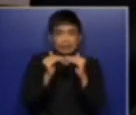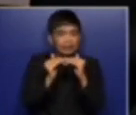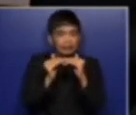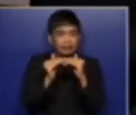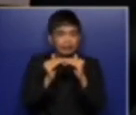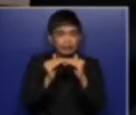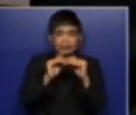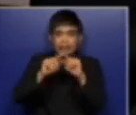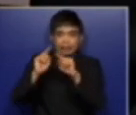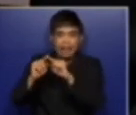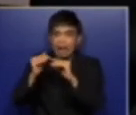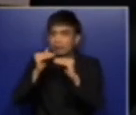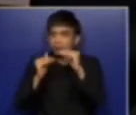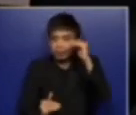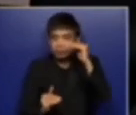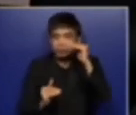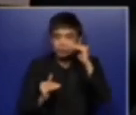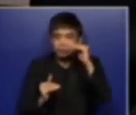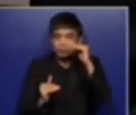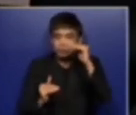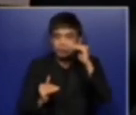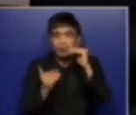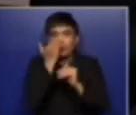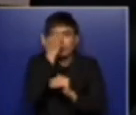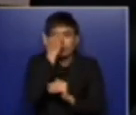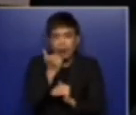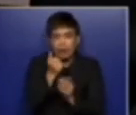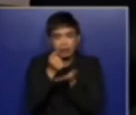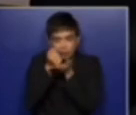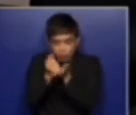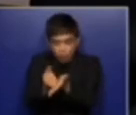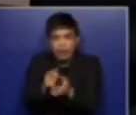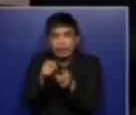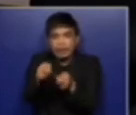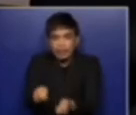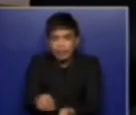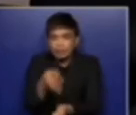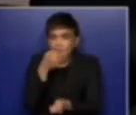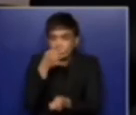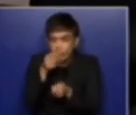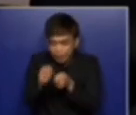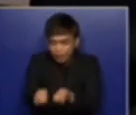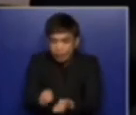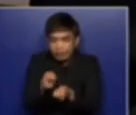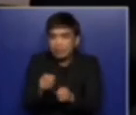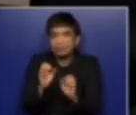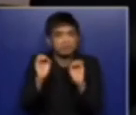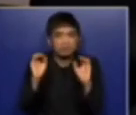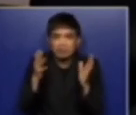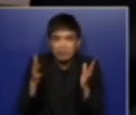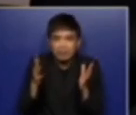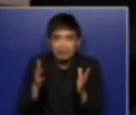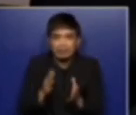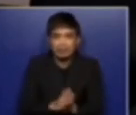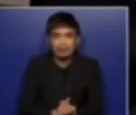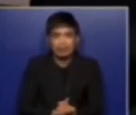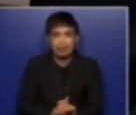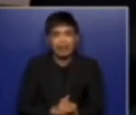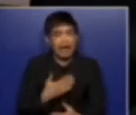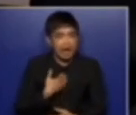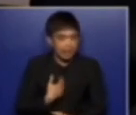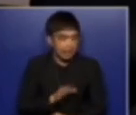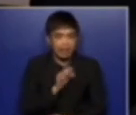พราะไม่ลงสู่เกษตรกรดิฉันก็เลยกล่าวหาเสนาบดีทุก